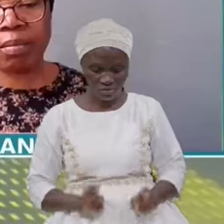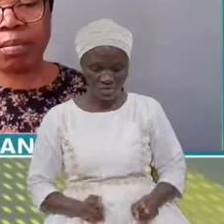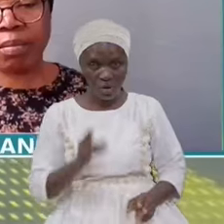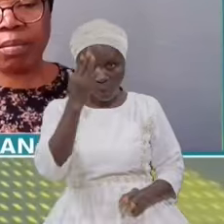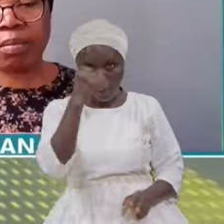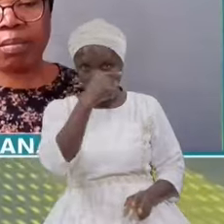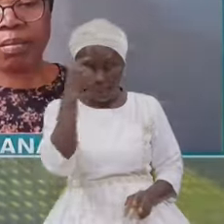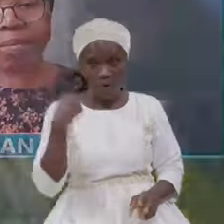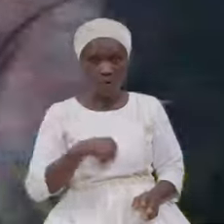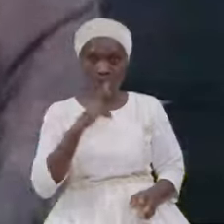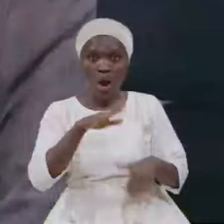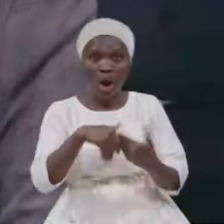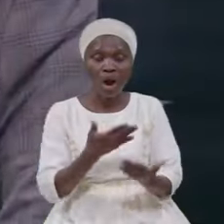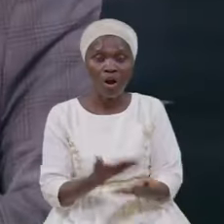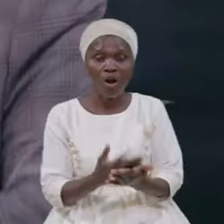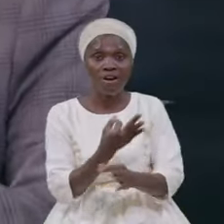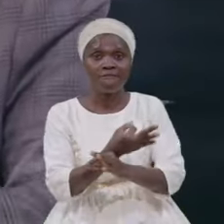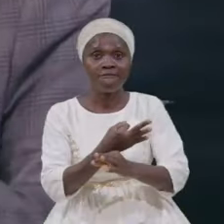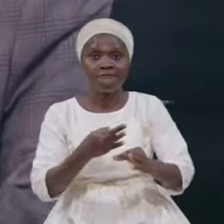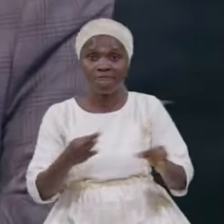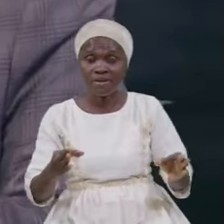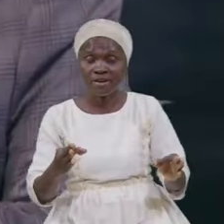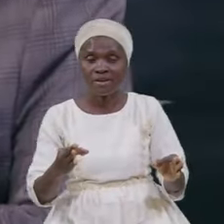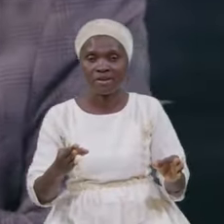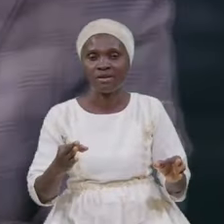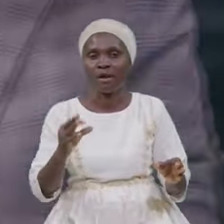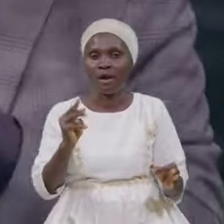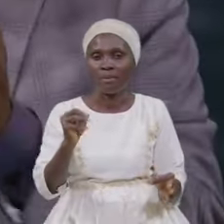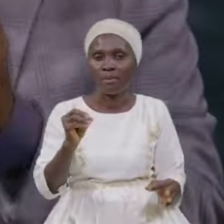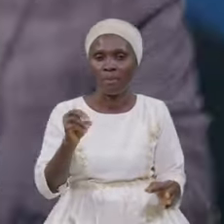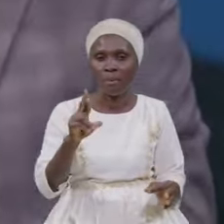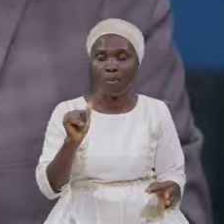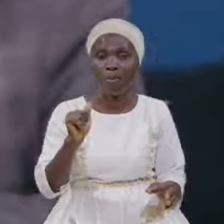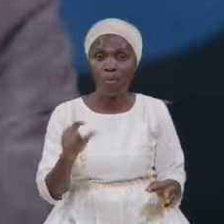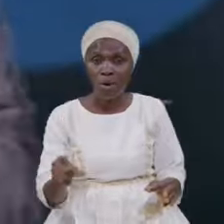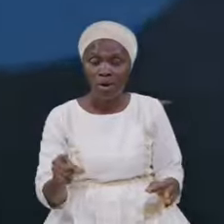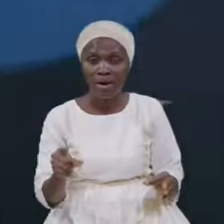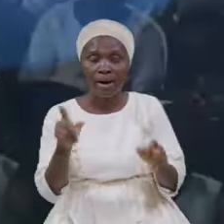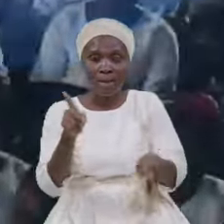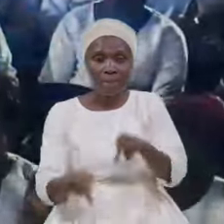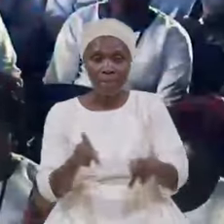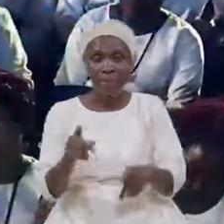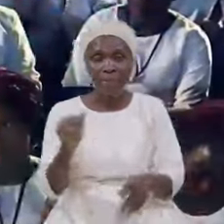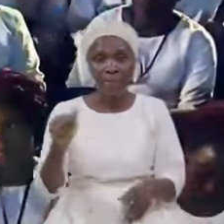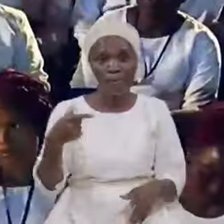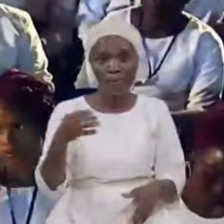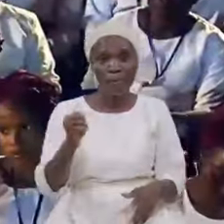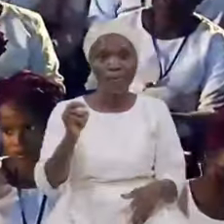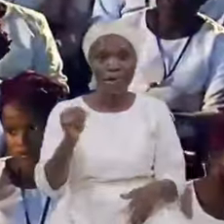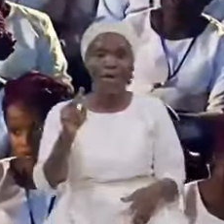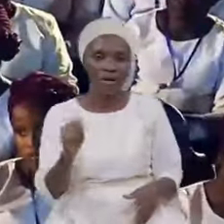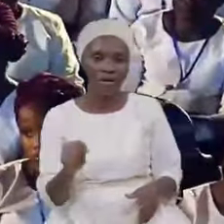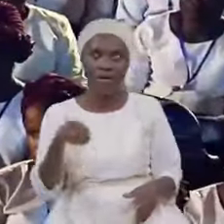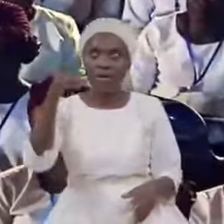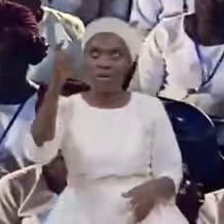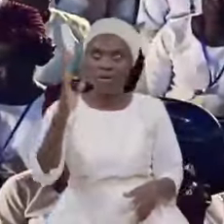la repentance à personne. Il n'impose le rétablissement, la guérison à personne. Il n'impose la rédemption